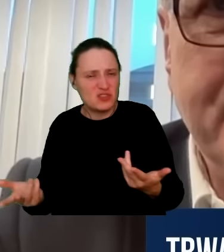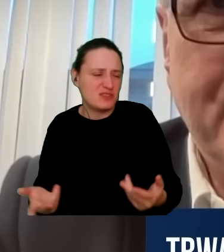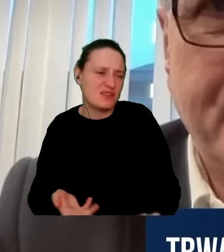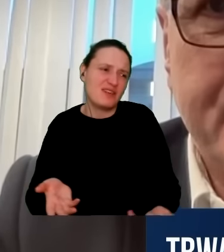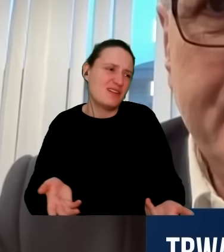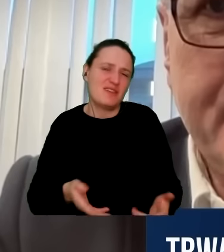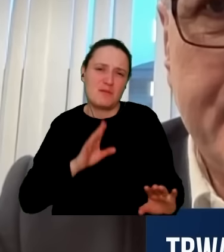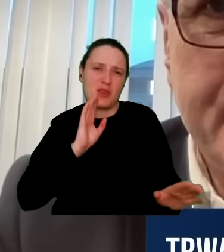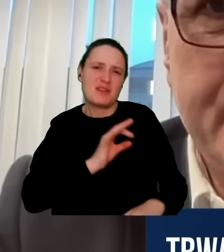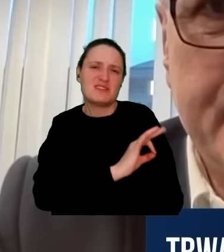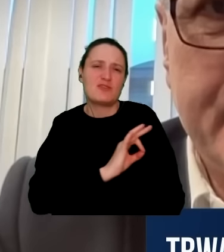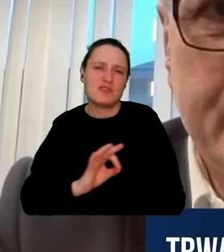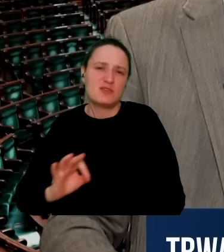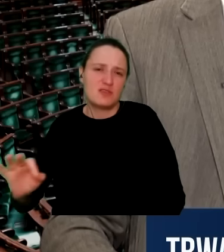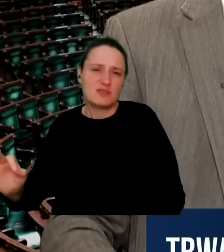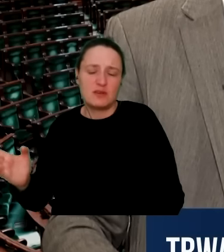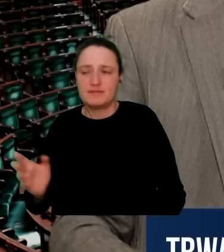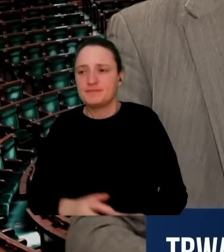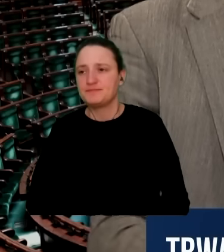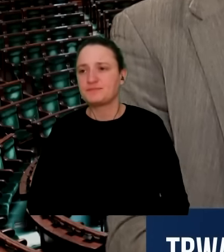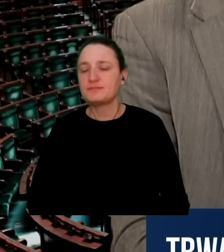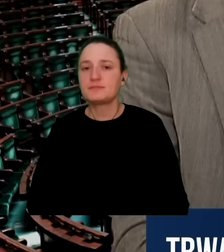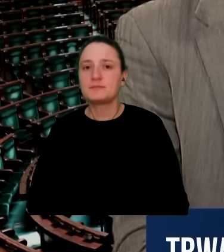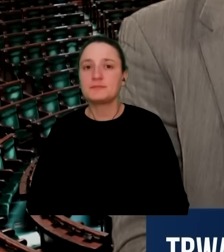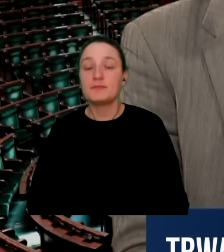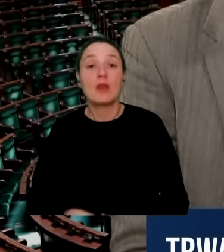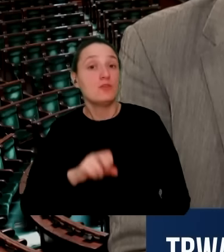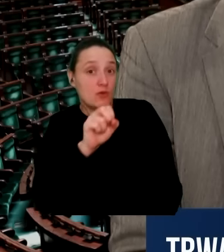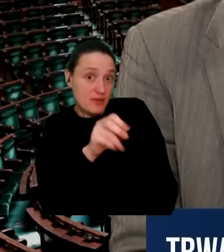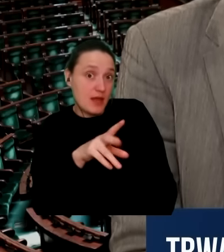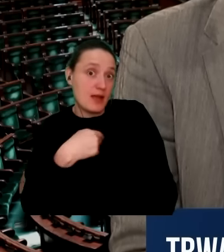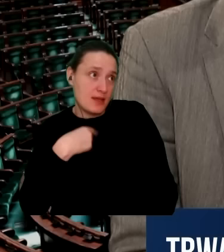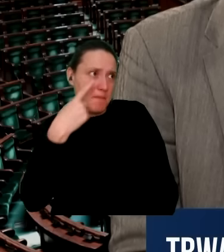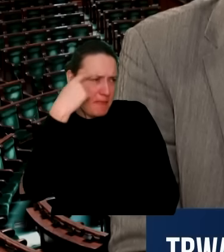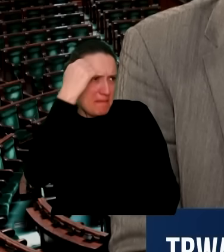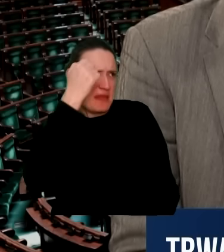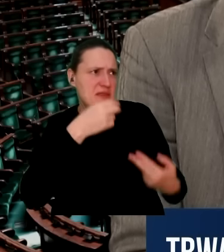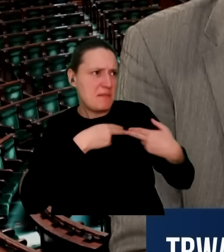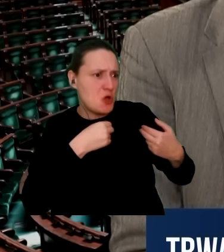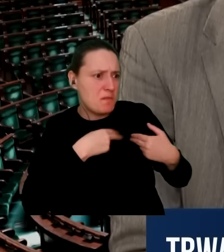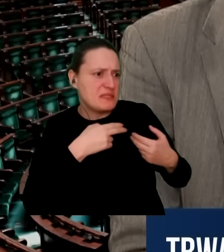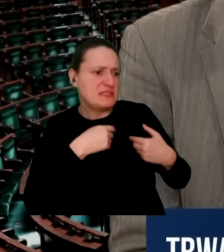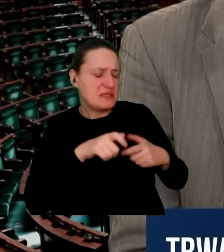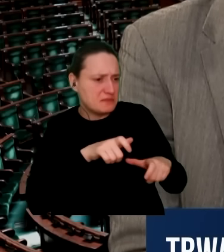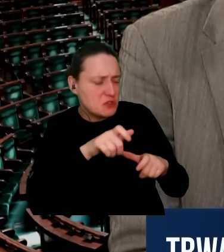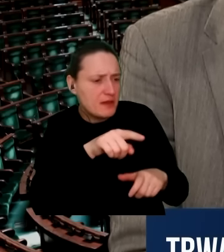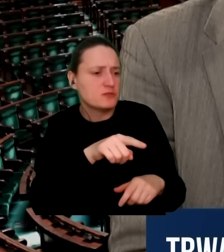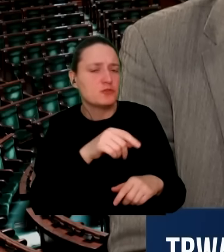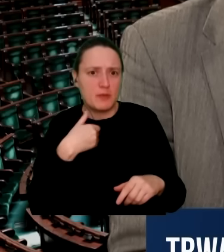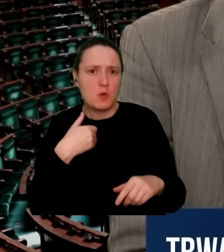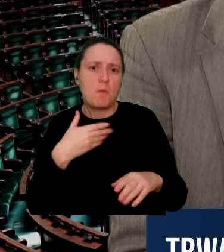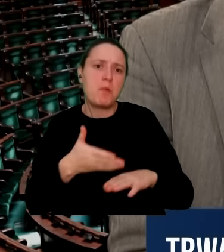tyle. Panie profesorze, ale z drugiej strony ja pamiętam komisje śledcze poprzednich kadencji.